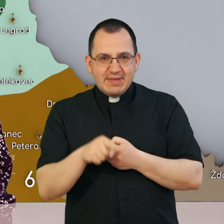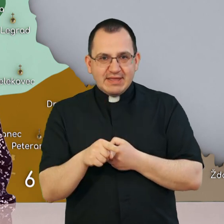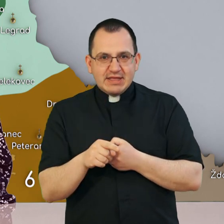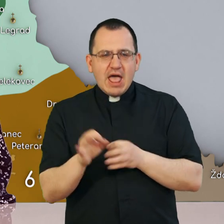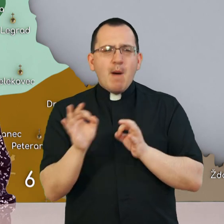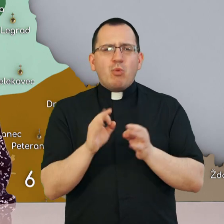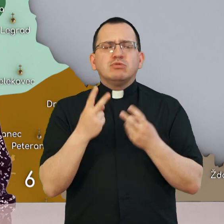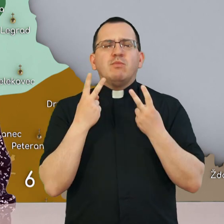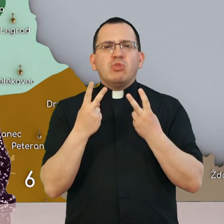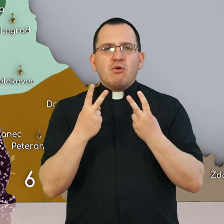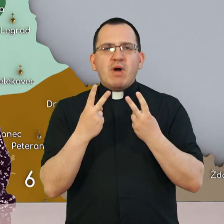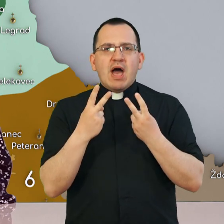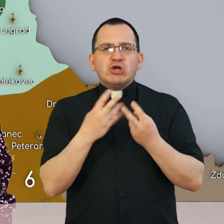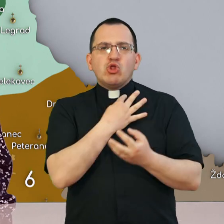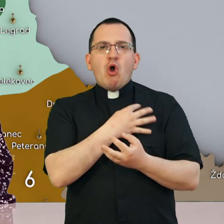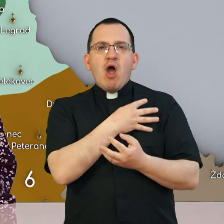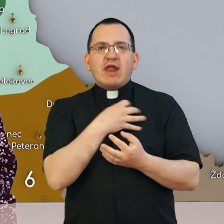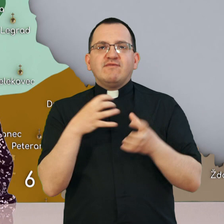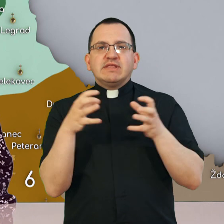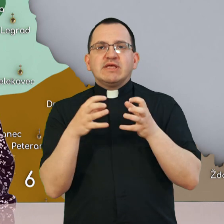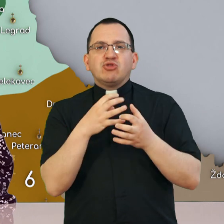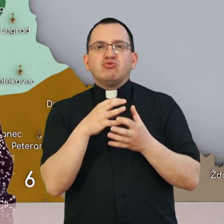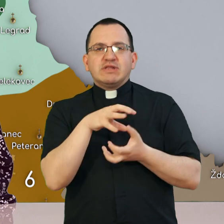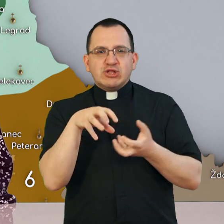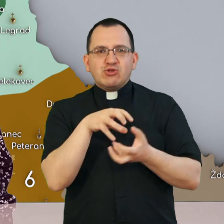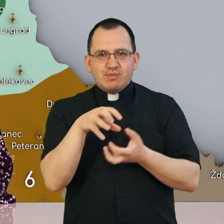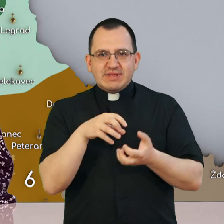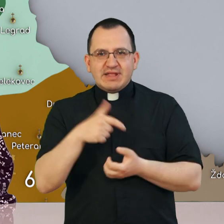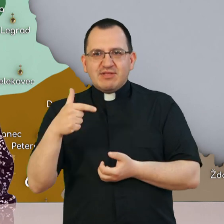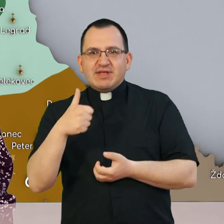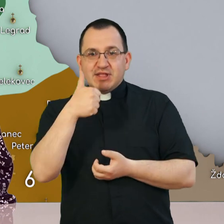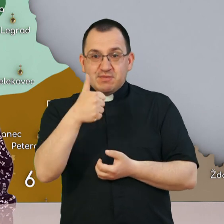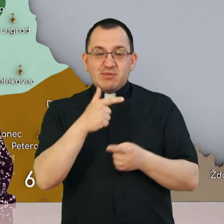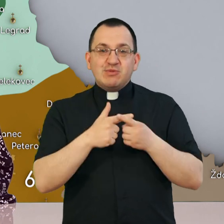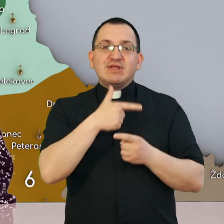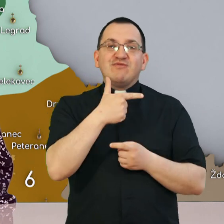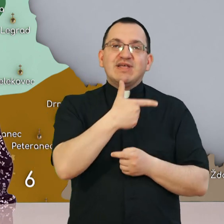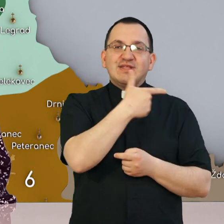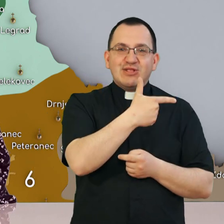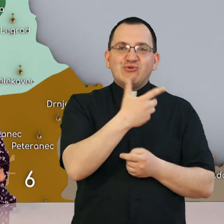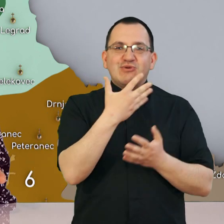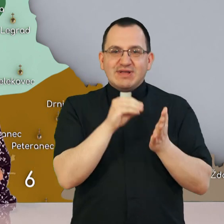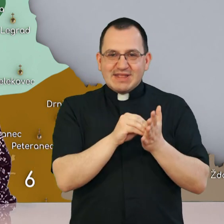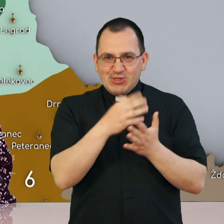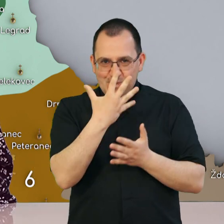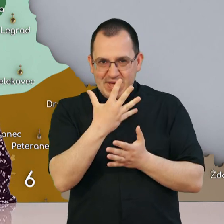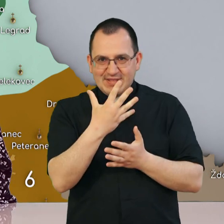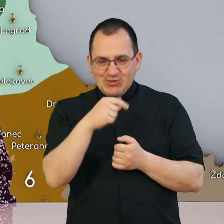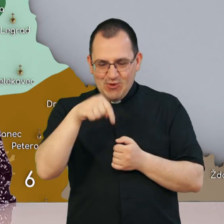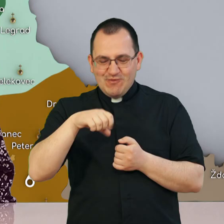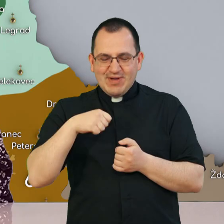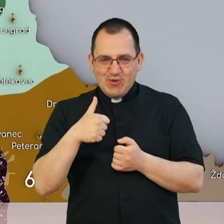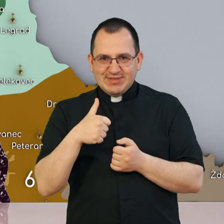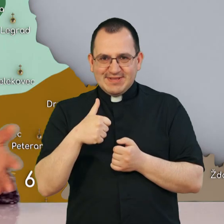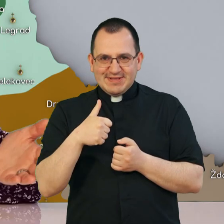svakako nacionalni susret obitelji 21. i 22. svibnja u Ludbregu. Detalje donosimo